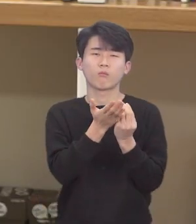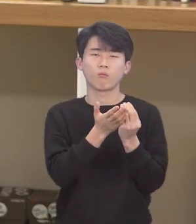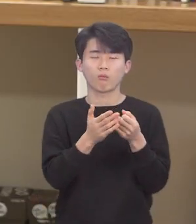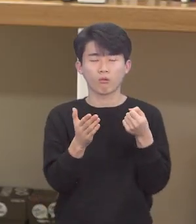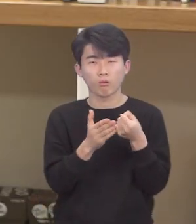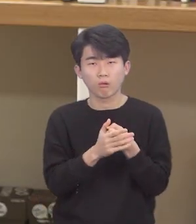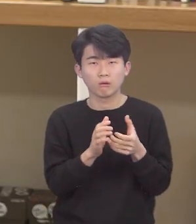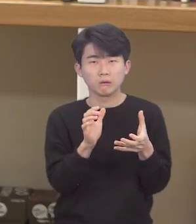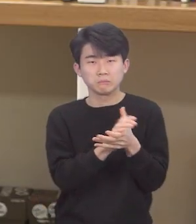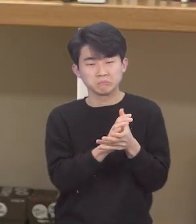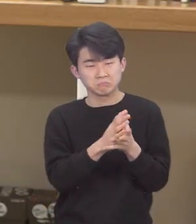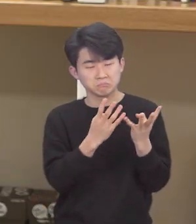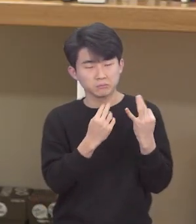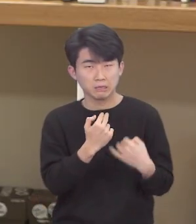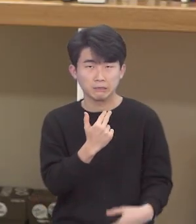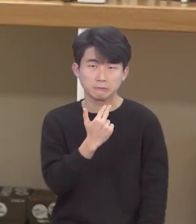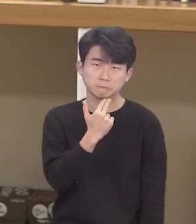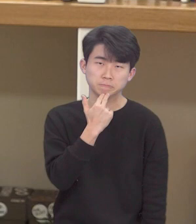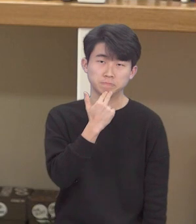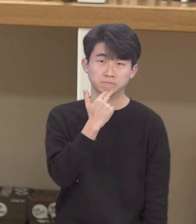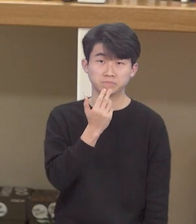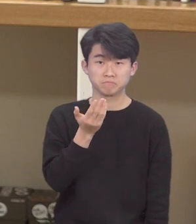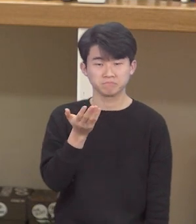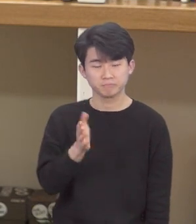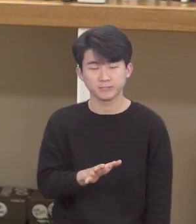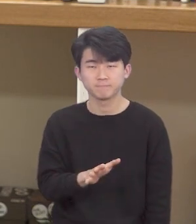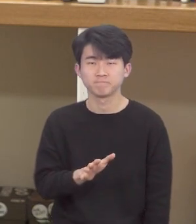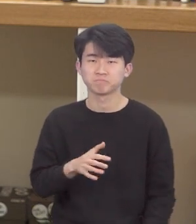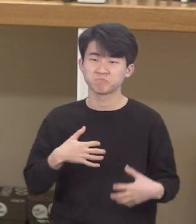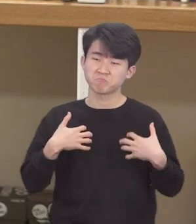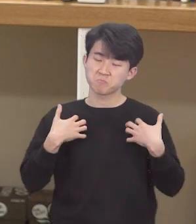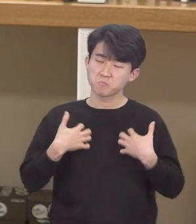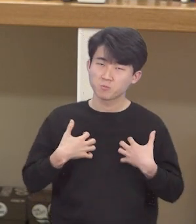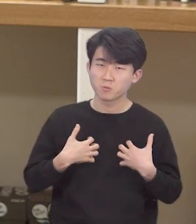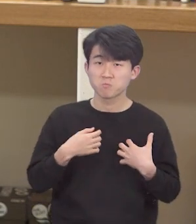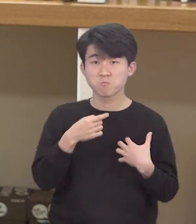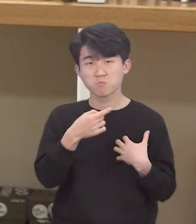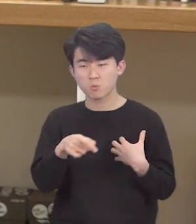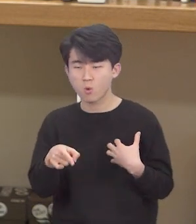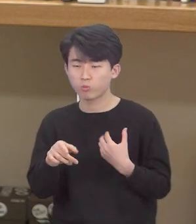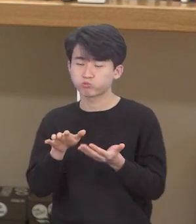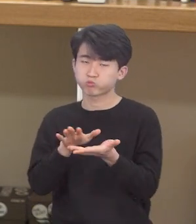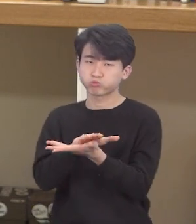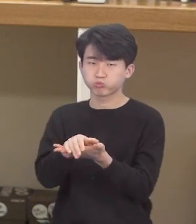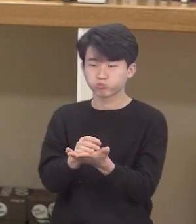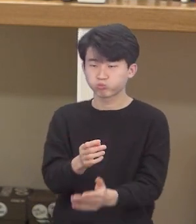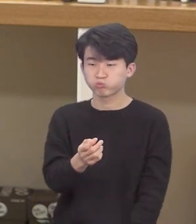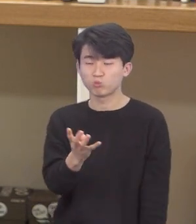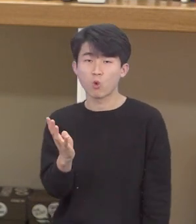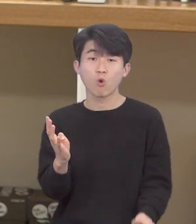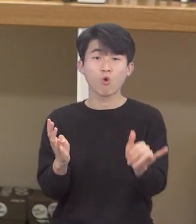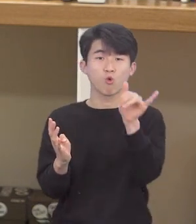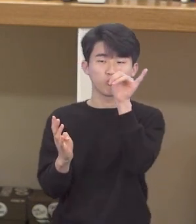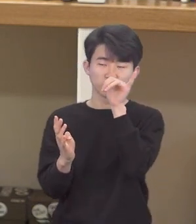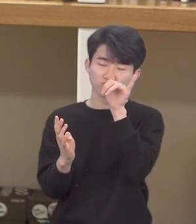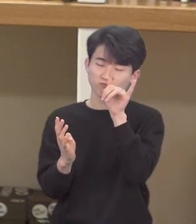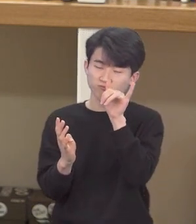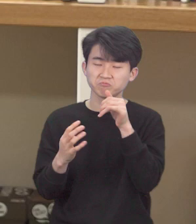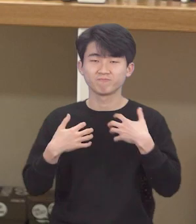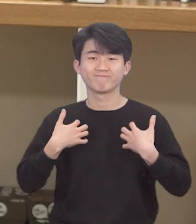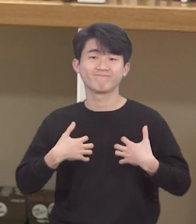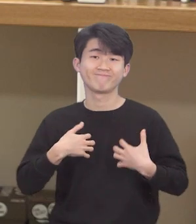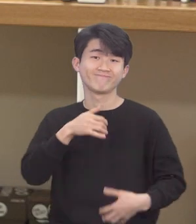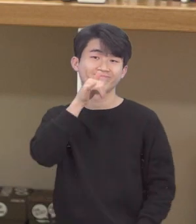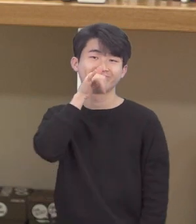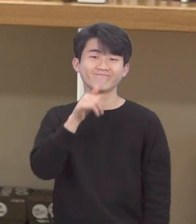여기는 섬이기도 해서 친구도 없긴 하지만 그리고 여기는 보드게임이랑 이런 게